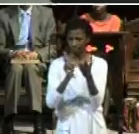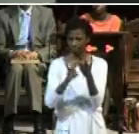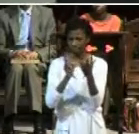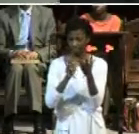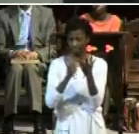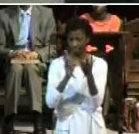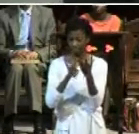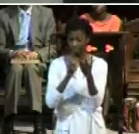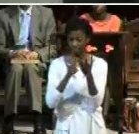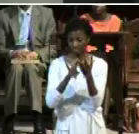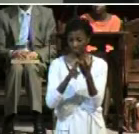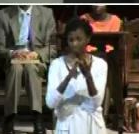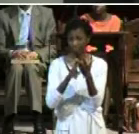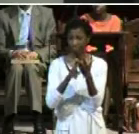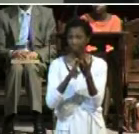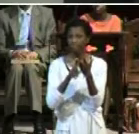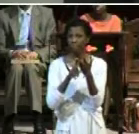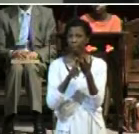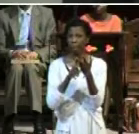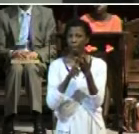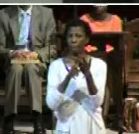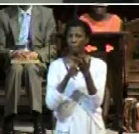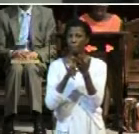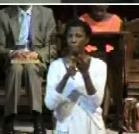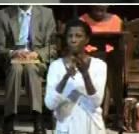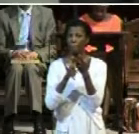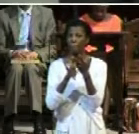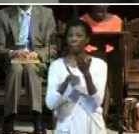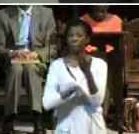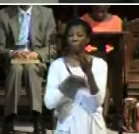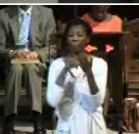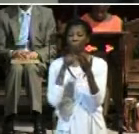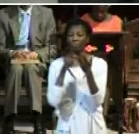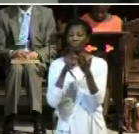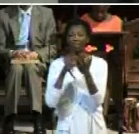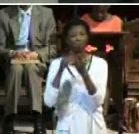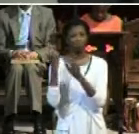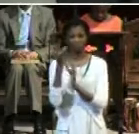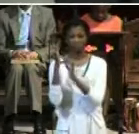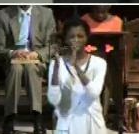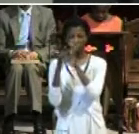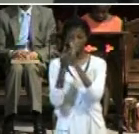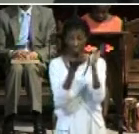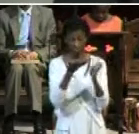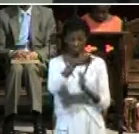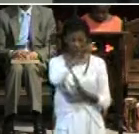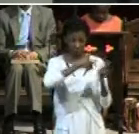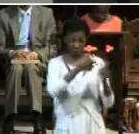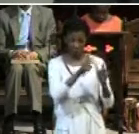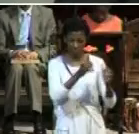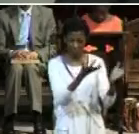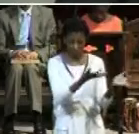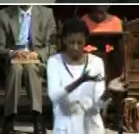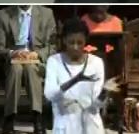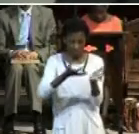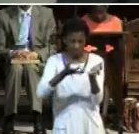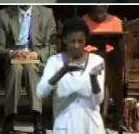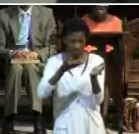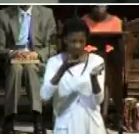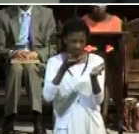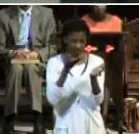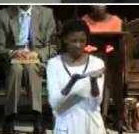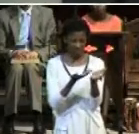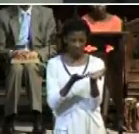Et après cela, il amène ses interlocuteurs à comprendre quelle